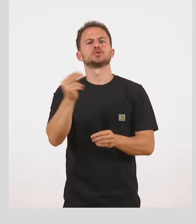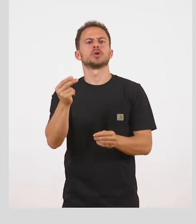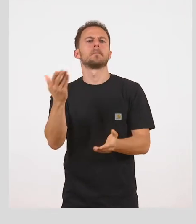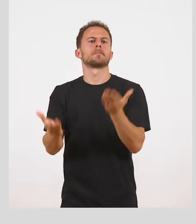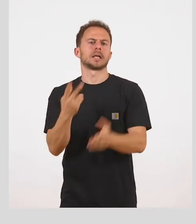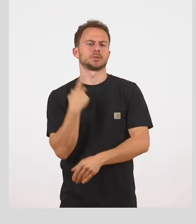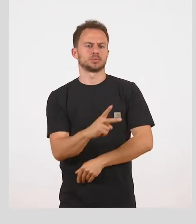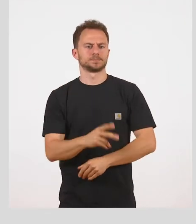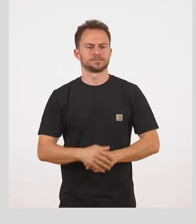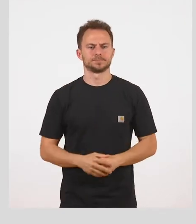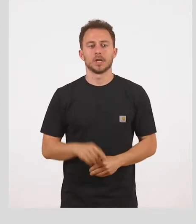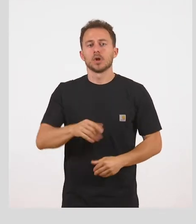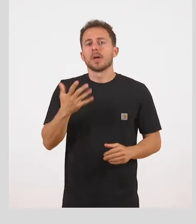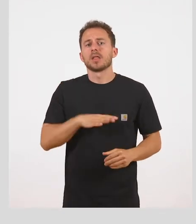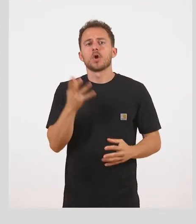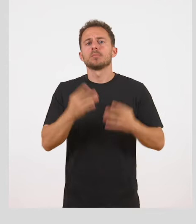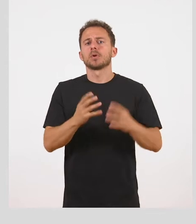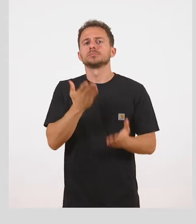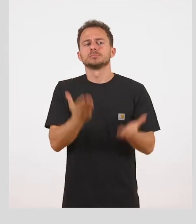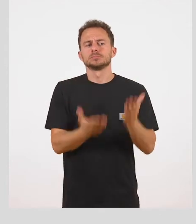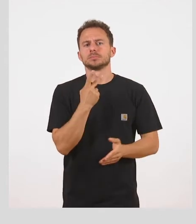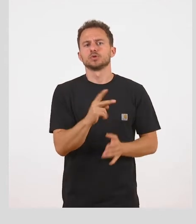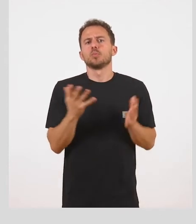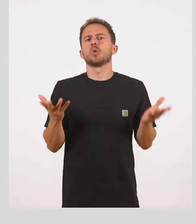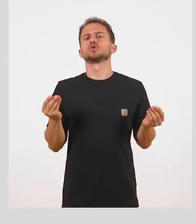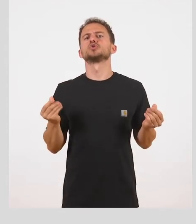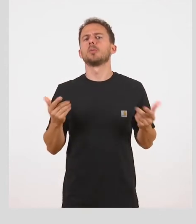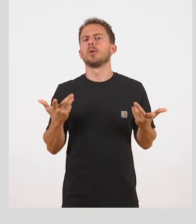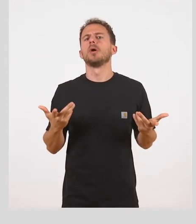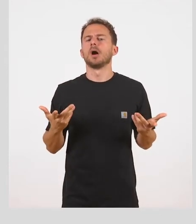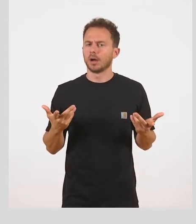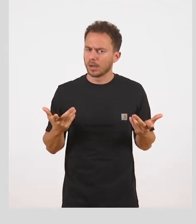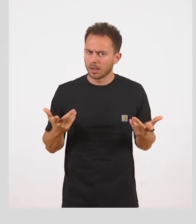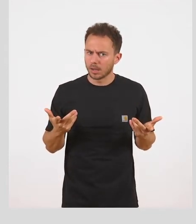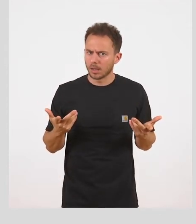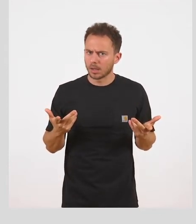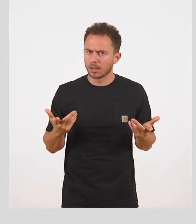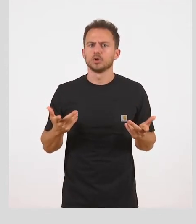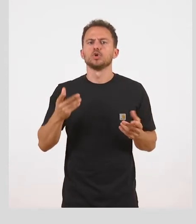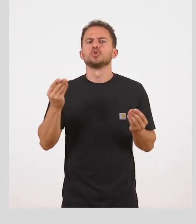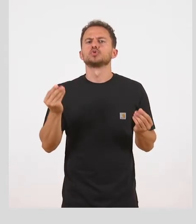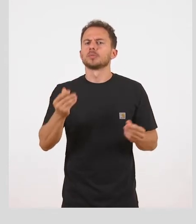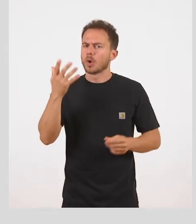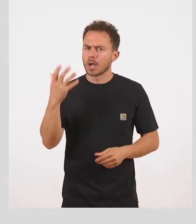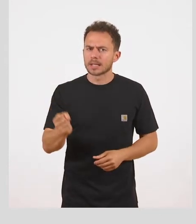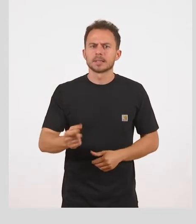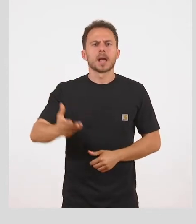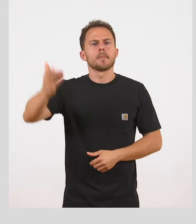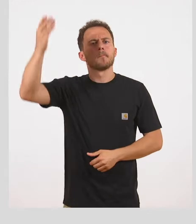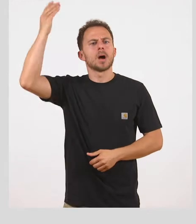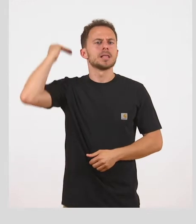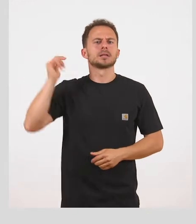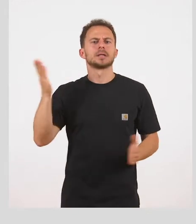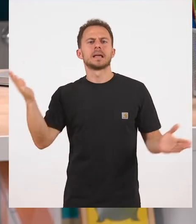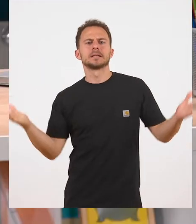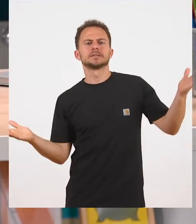Πώς υπολογίζουμε τη μάζα ενός σώματος τώρα? Για να υπολογίσουμε τη μάζα ενός σώματος χρησιμοποιούμε το όργανο που χρησιμοποιούμε, είναι ο ζυγός